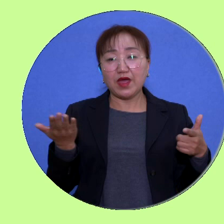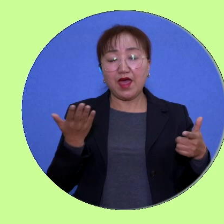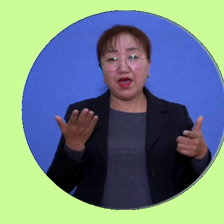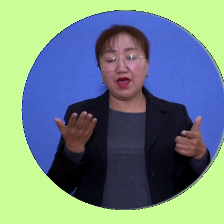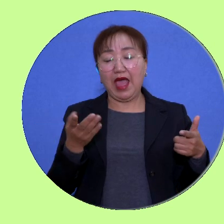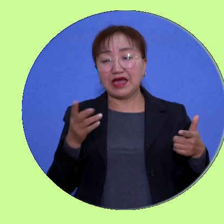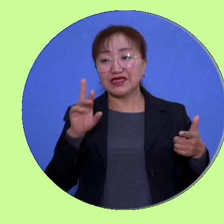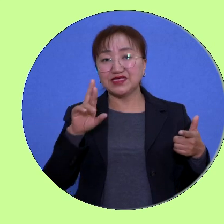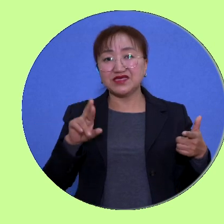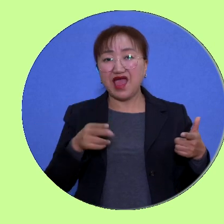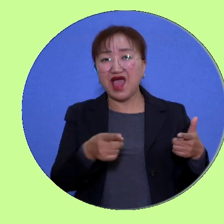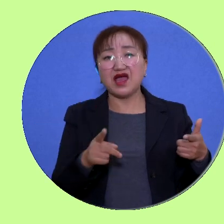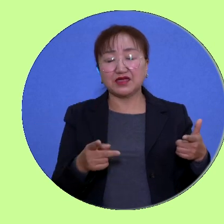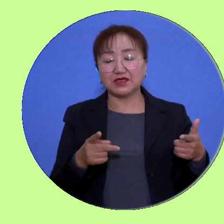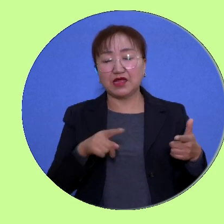སྤེུར